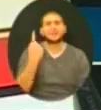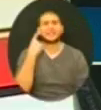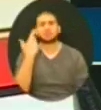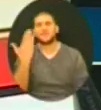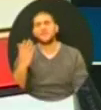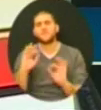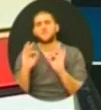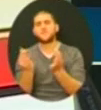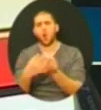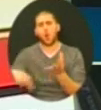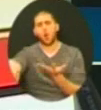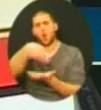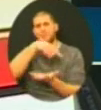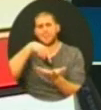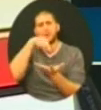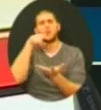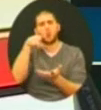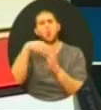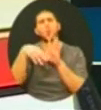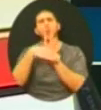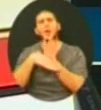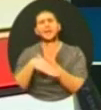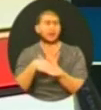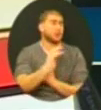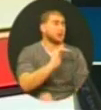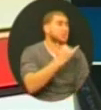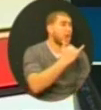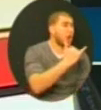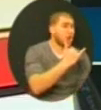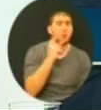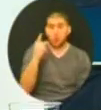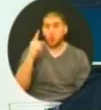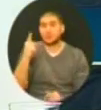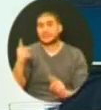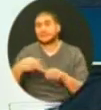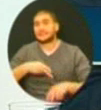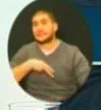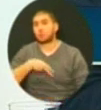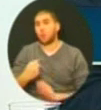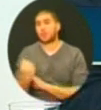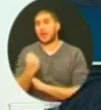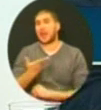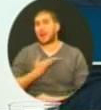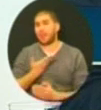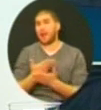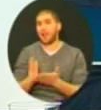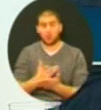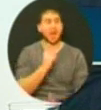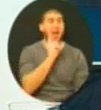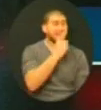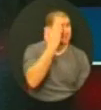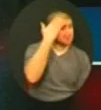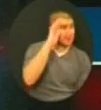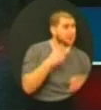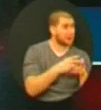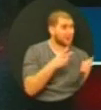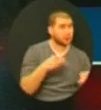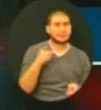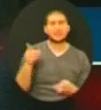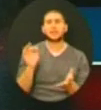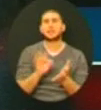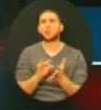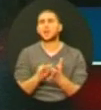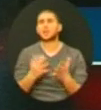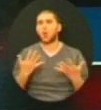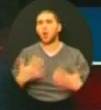הזה... הוא פורום חוקי. נכון. הוא הסמכות לקבל החלטות. אבל את מתעלמת מהפתרון. אורית, זאת נקודת התורפה.